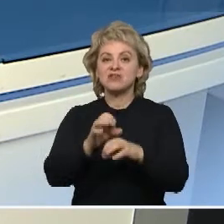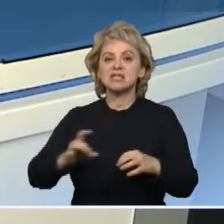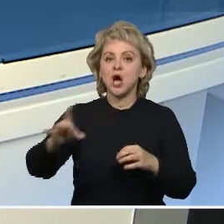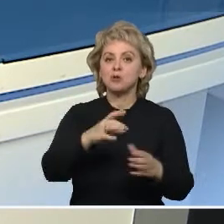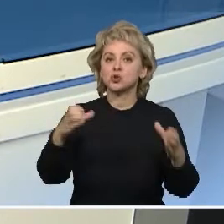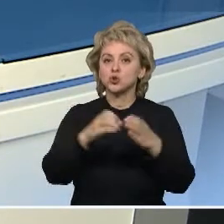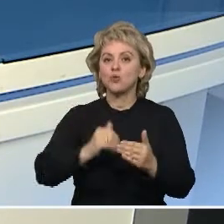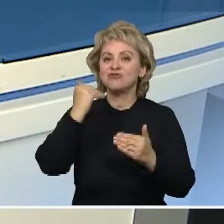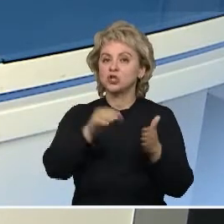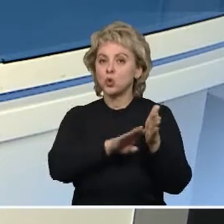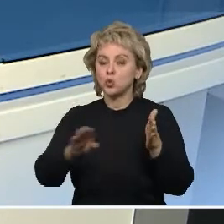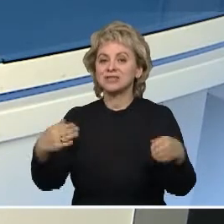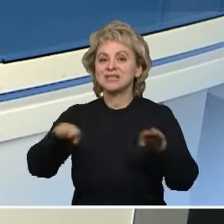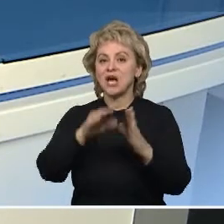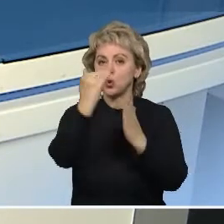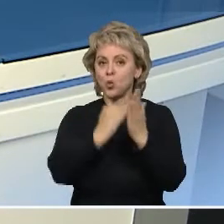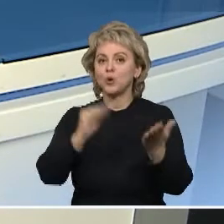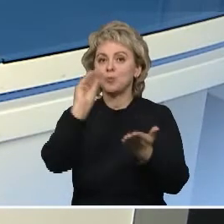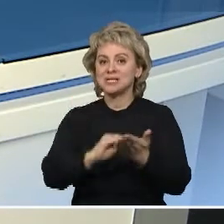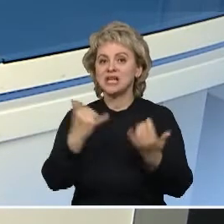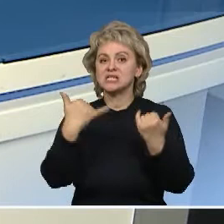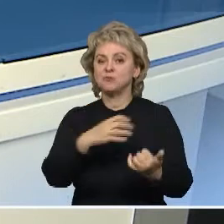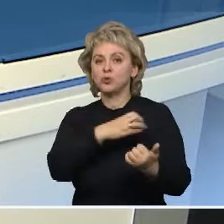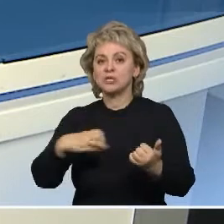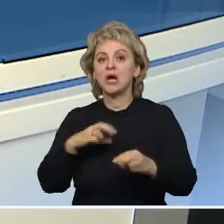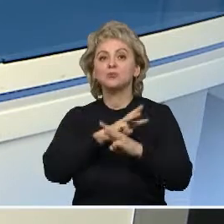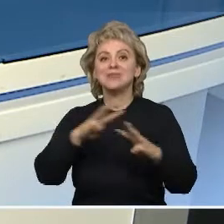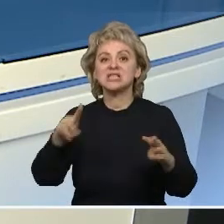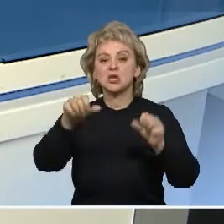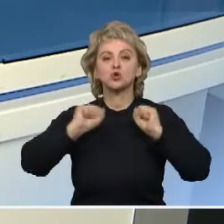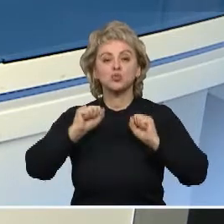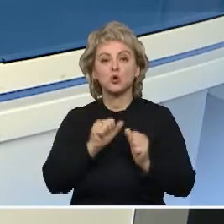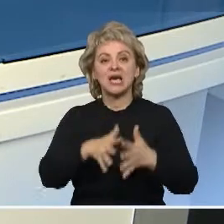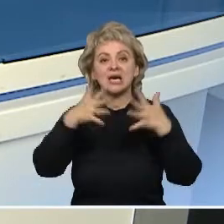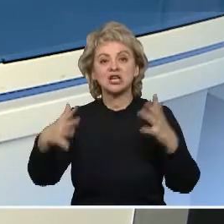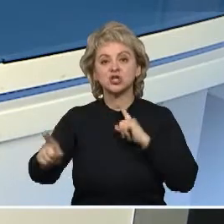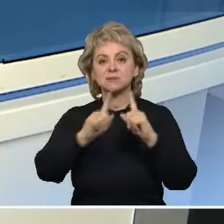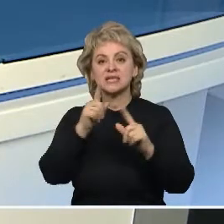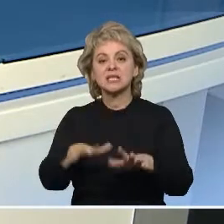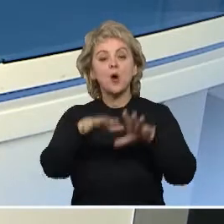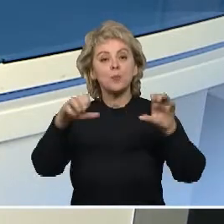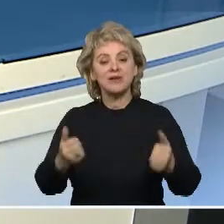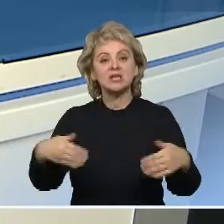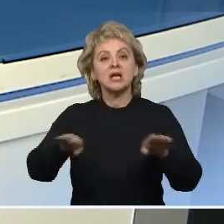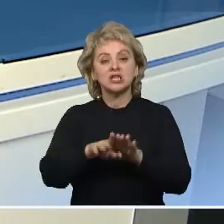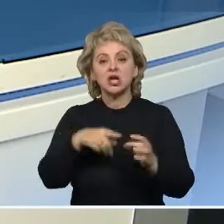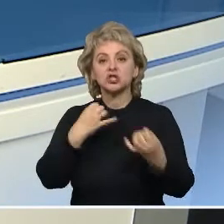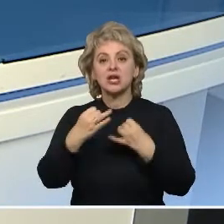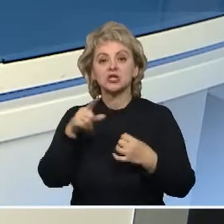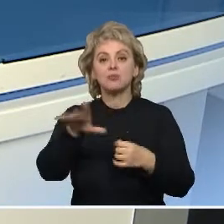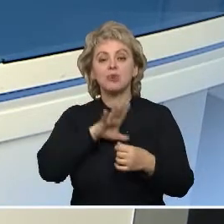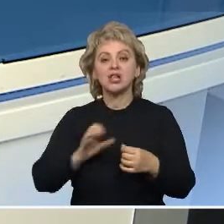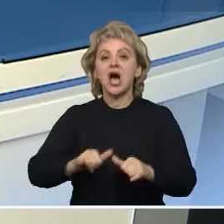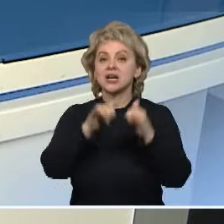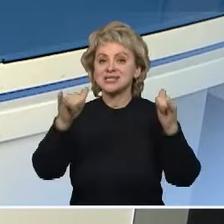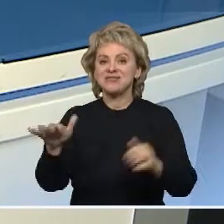областную команду на высший уровень. Такую задачу поставил сегодня губернатор Министерству спорта на расширенном заседании правительства. Также речь шла